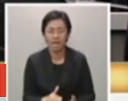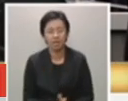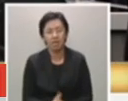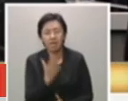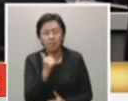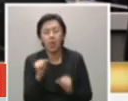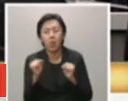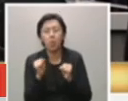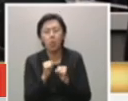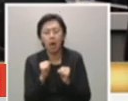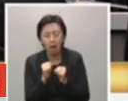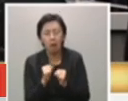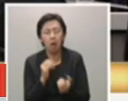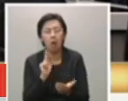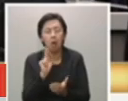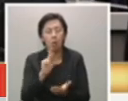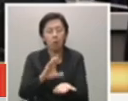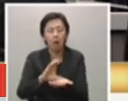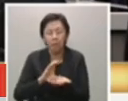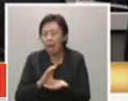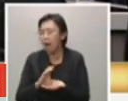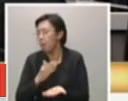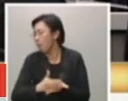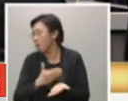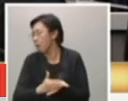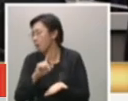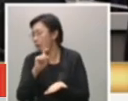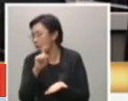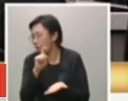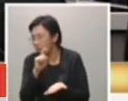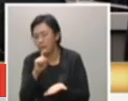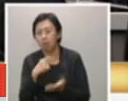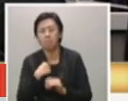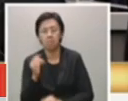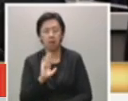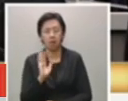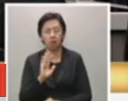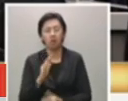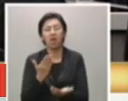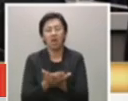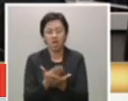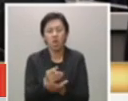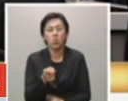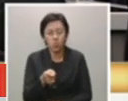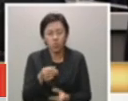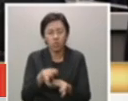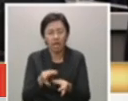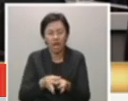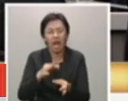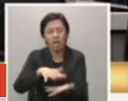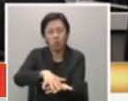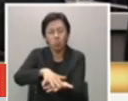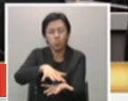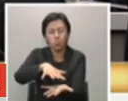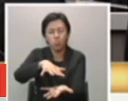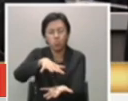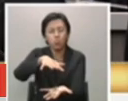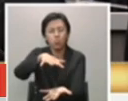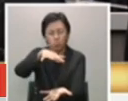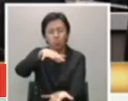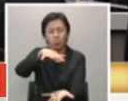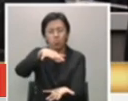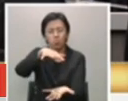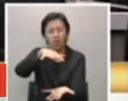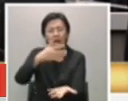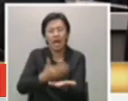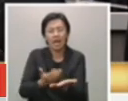หนี้เสียคุณจะเป็นหนี้เสียผมไม่ให้คุณกู้เงินมันก็เลยคาอยู่ในระบบธนาคารเต็มไปหมดโดยที่ไม่มีการเอาออ